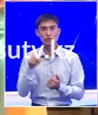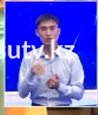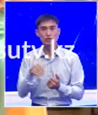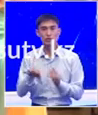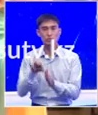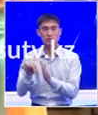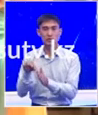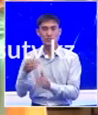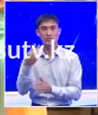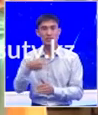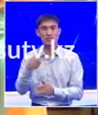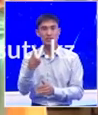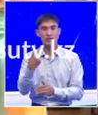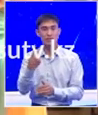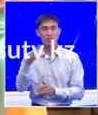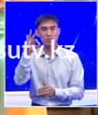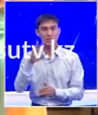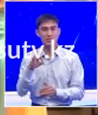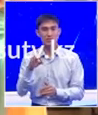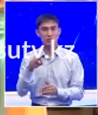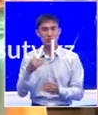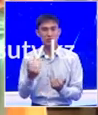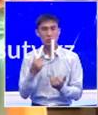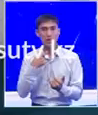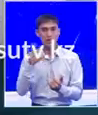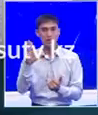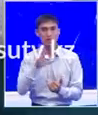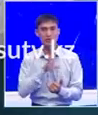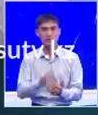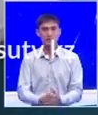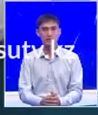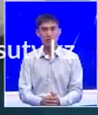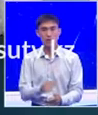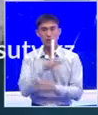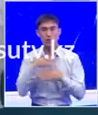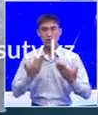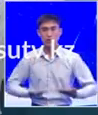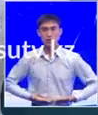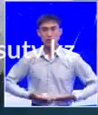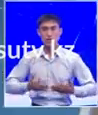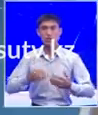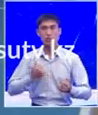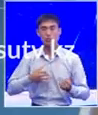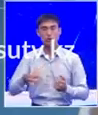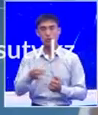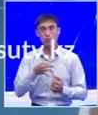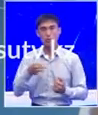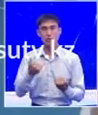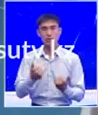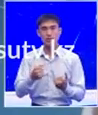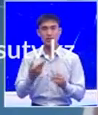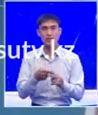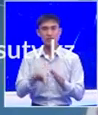тридцати двух процентов электората уже проголосовали для многих жителей музей жамбылского сельского округа эти выборы